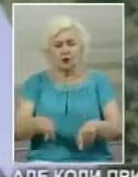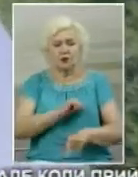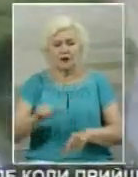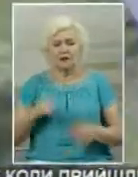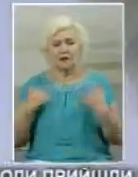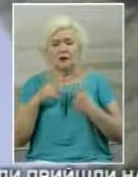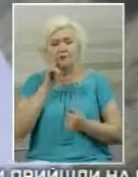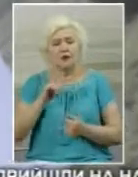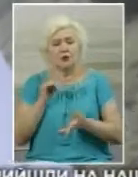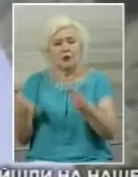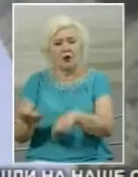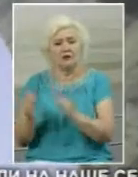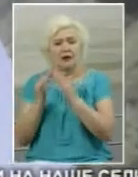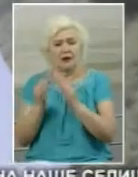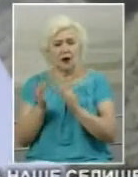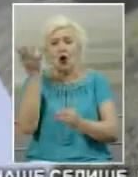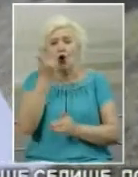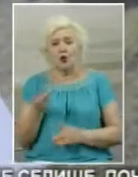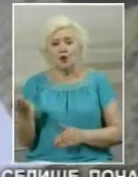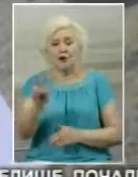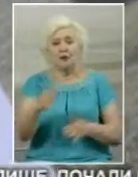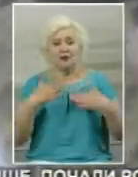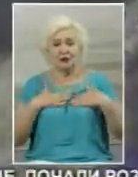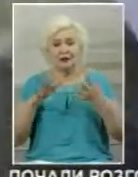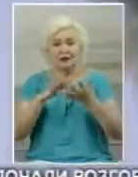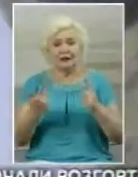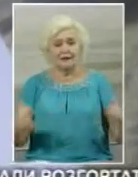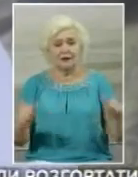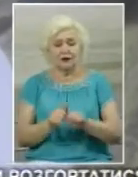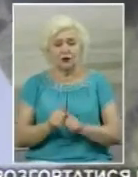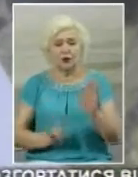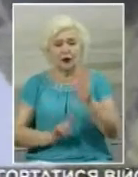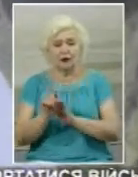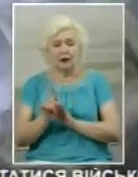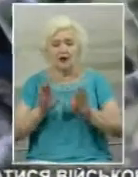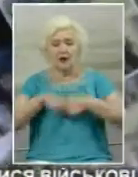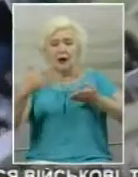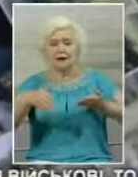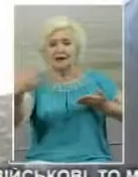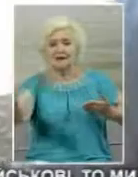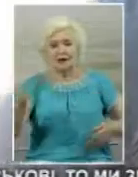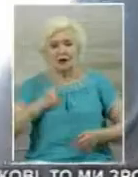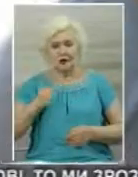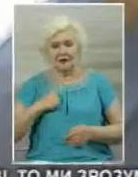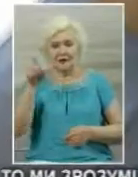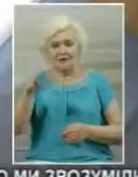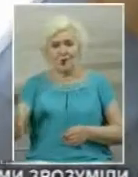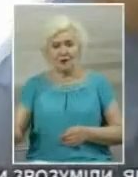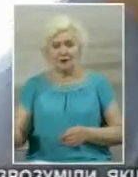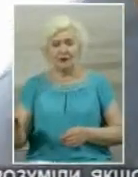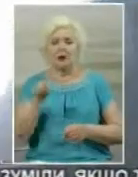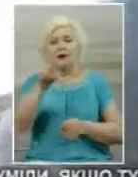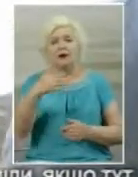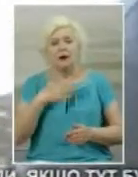пока остались дома, но когда пришли уже на наш поселок, уже начали разворачиваться военные, то